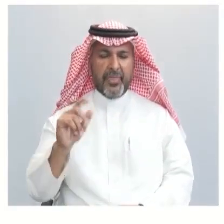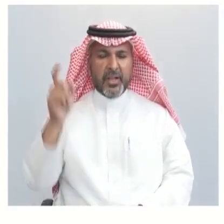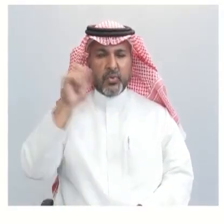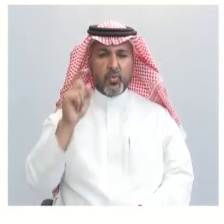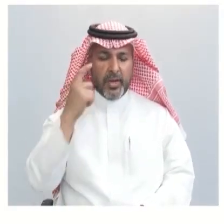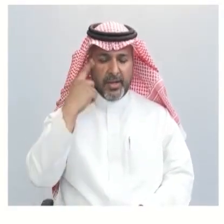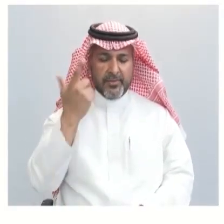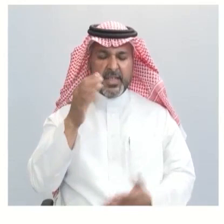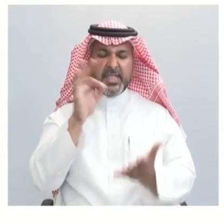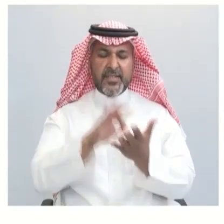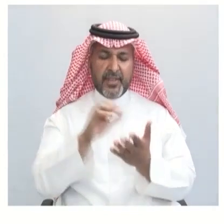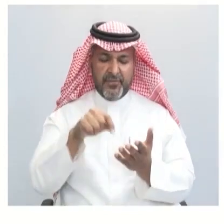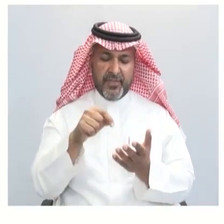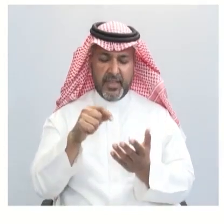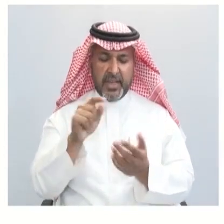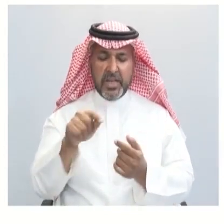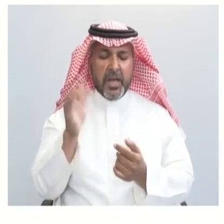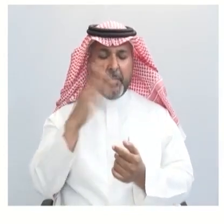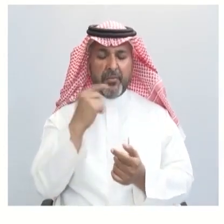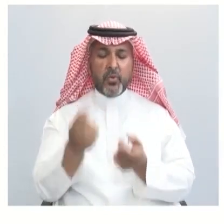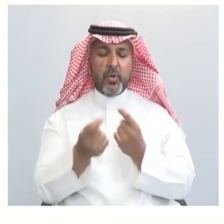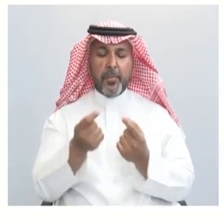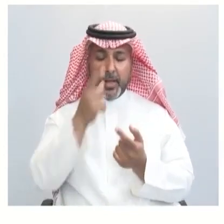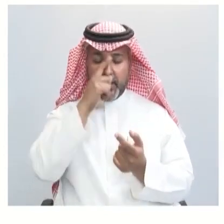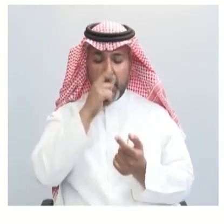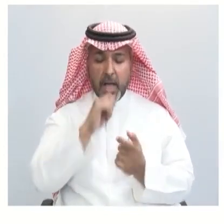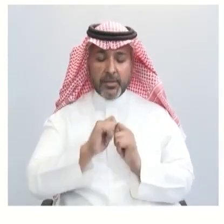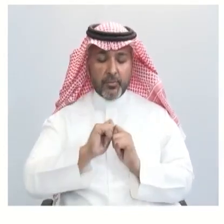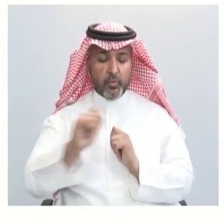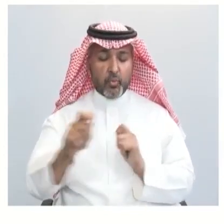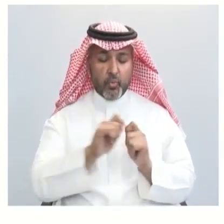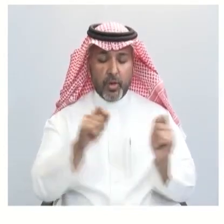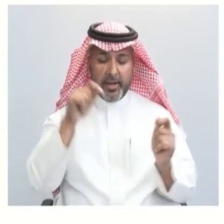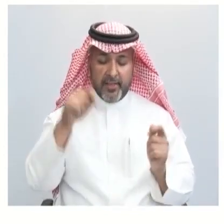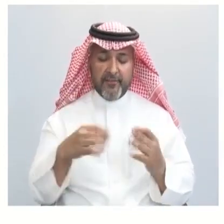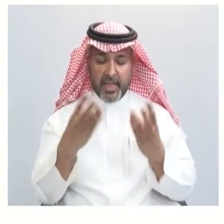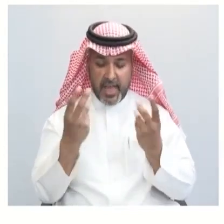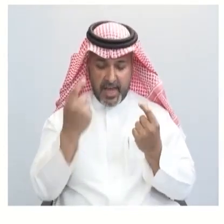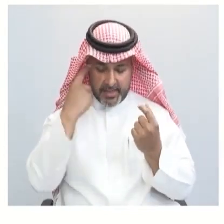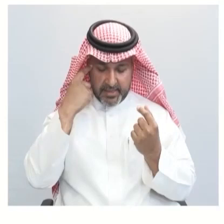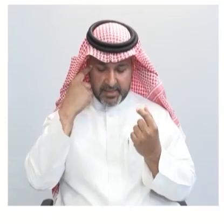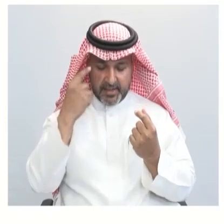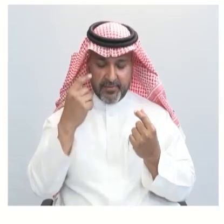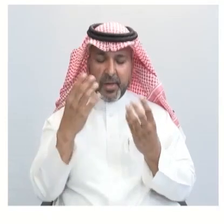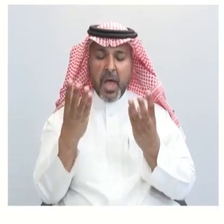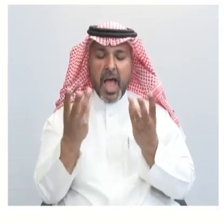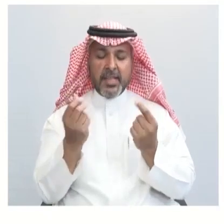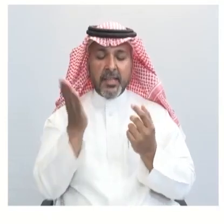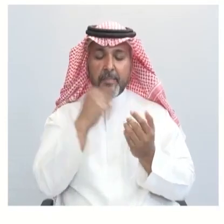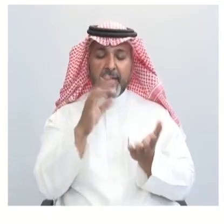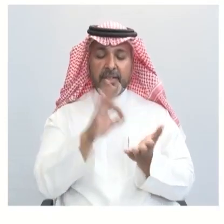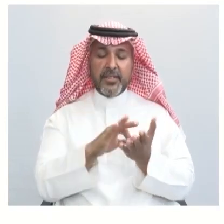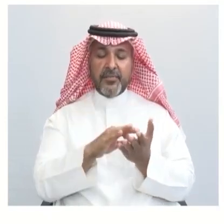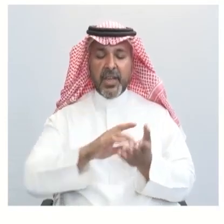فيها صفر مثلا يعني عدد الاشخاص لا يوجد عدد اشخاص وهكذا طيب هنا مثلنا نشوف الاثنين